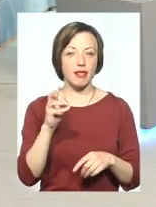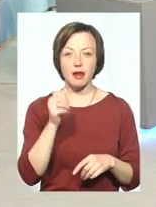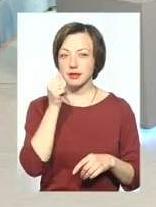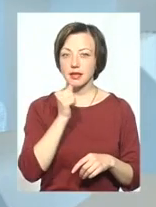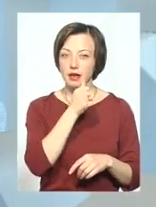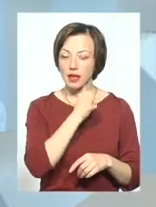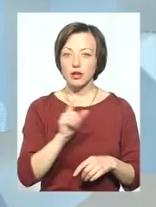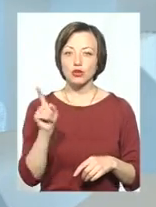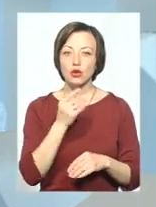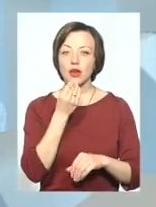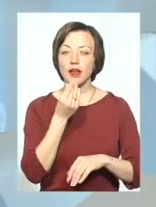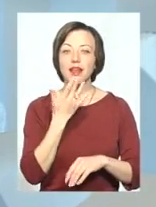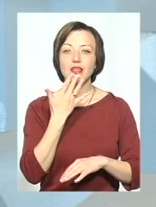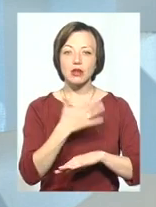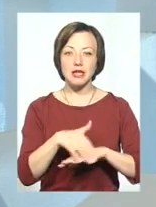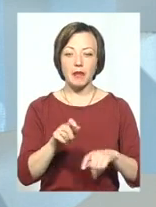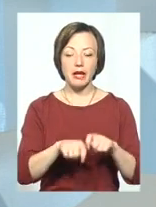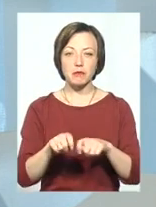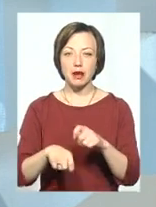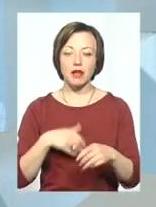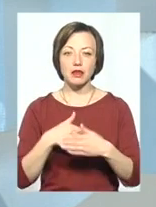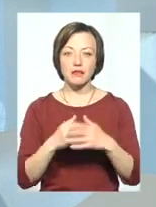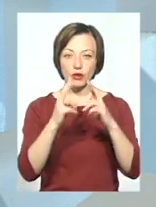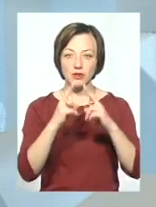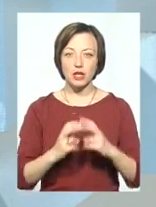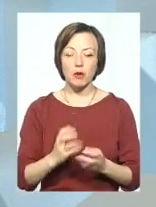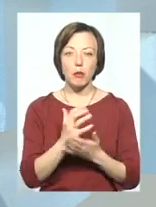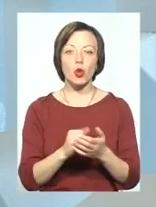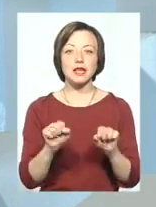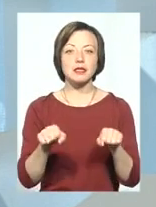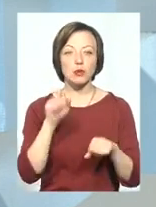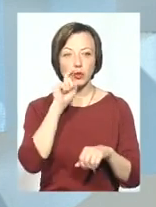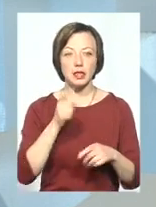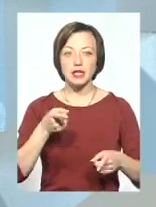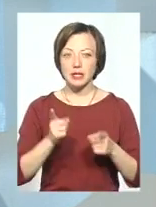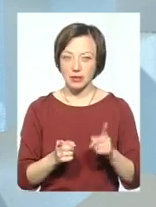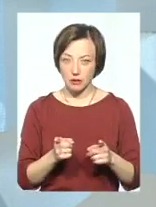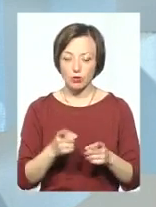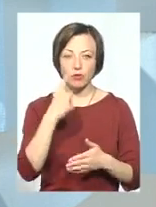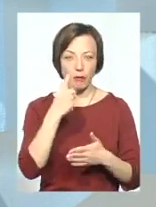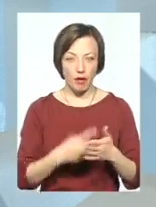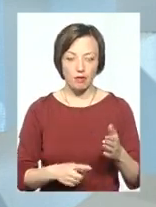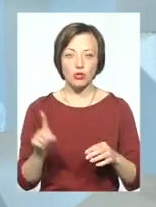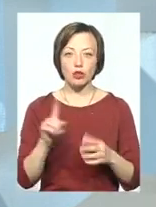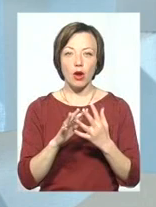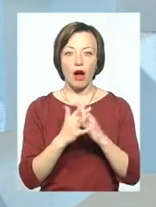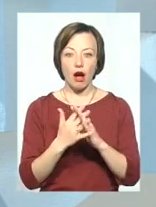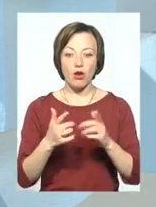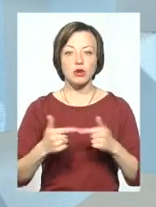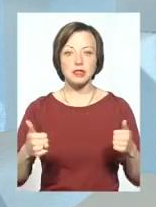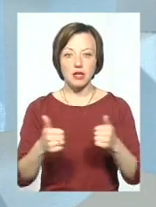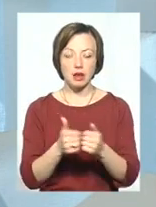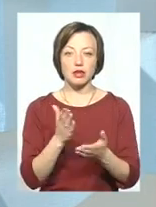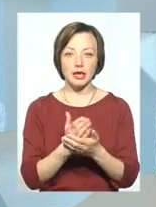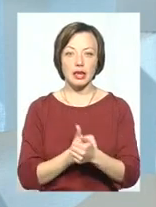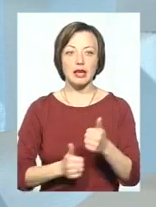секрет, що іноземні експерти дуже активно вивчають потенціал України. Вони дійсно глибоко переконані, що агросектор є